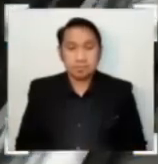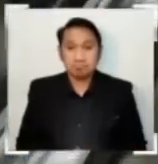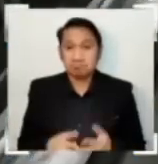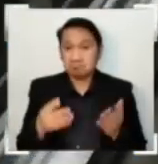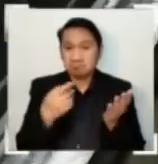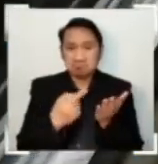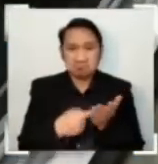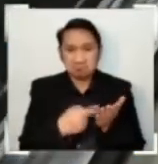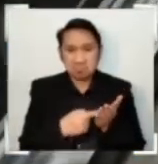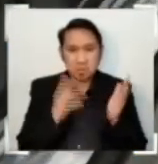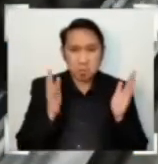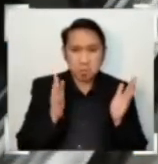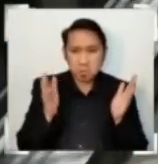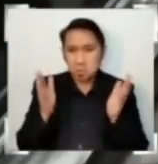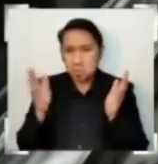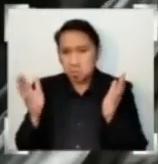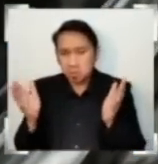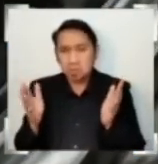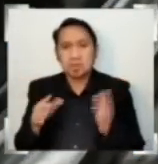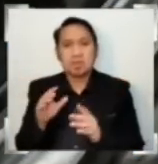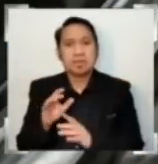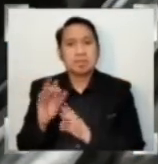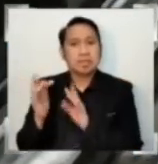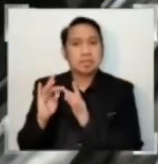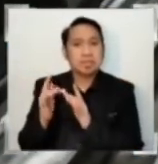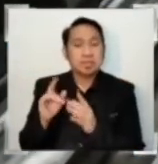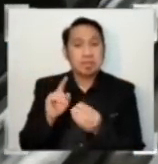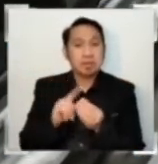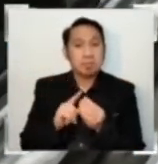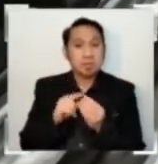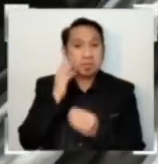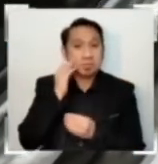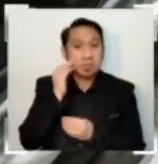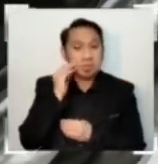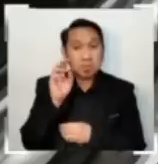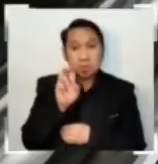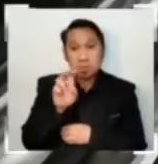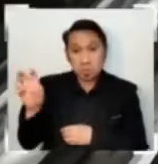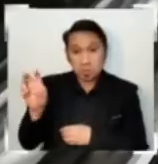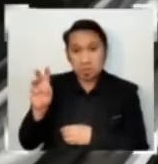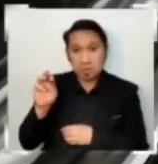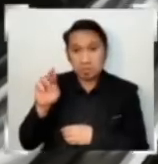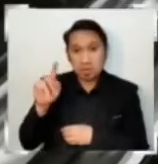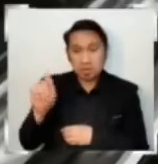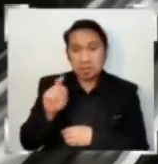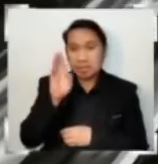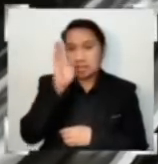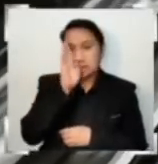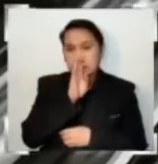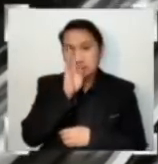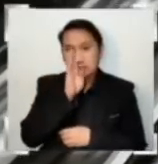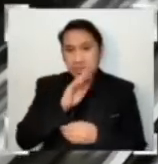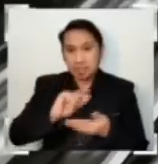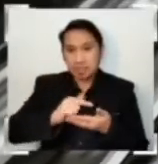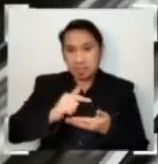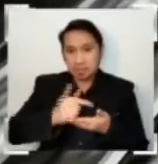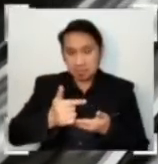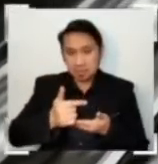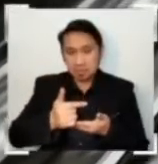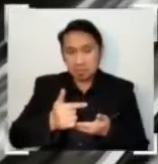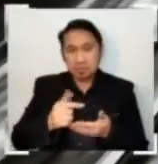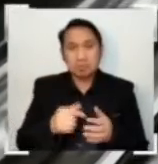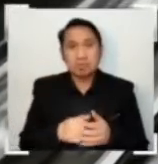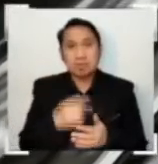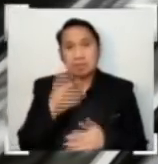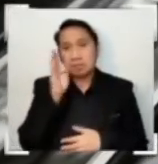Usap-usapan sa social media ang karanasan ng isang pasahero ng MRT matapos masira ang kanyang laptop na idinaan sa X-ray scanner.